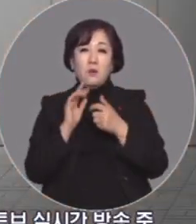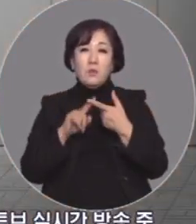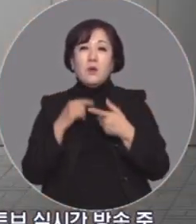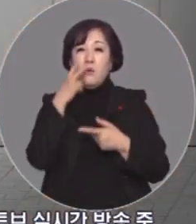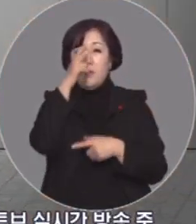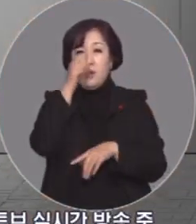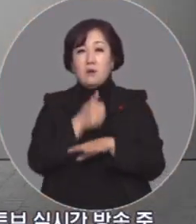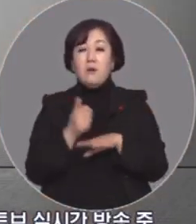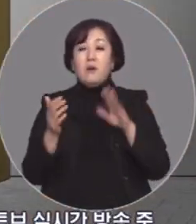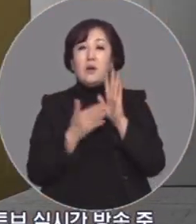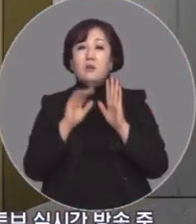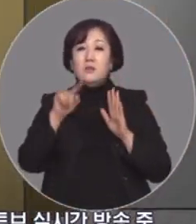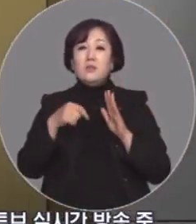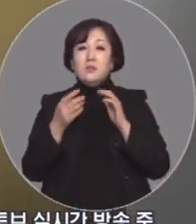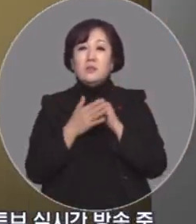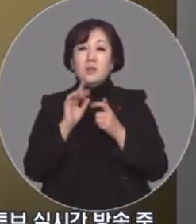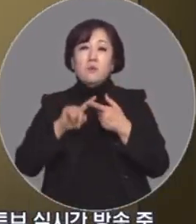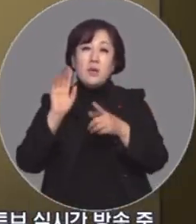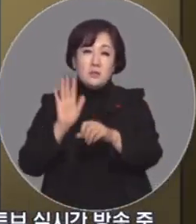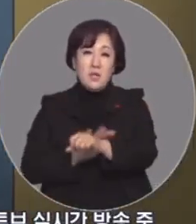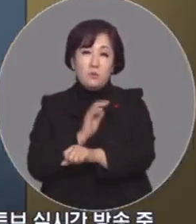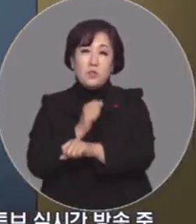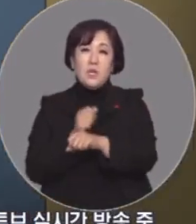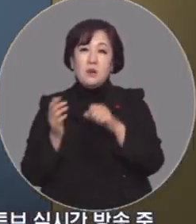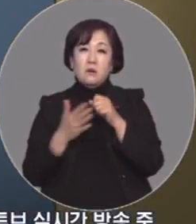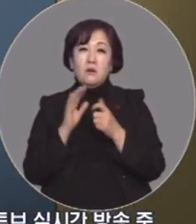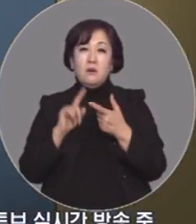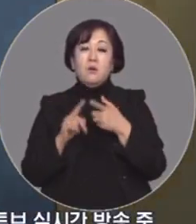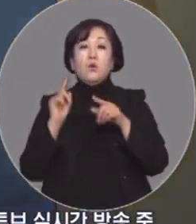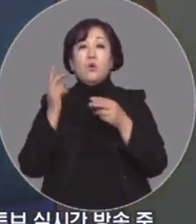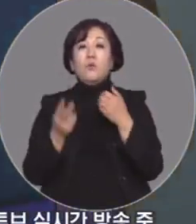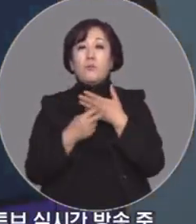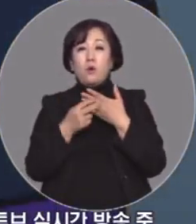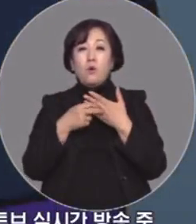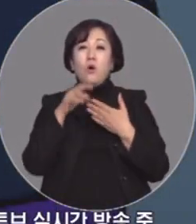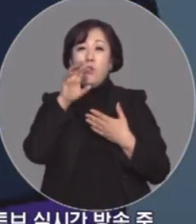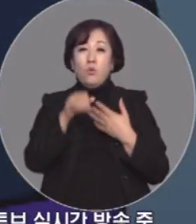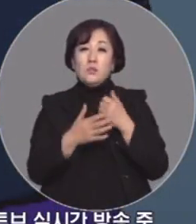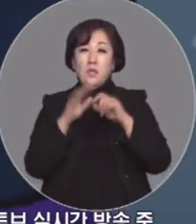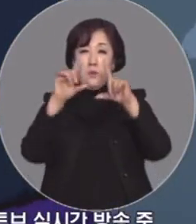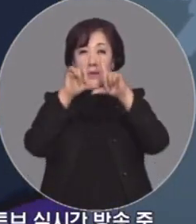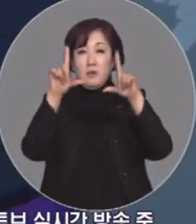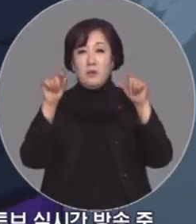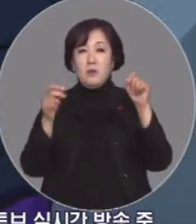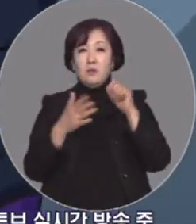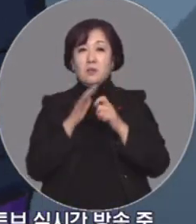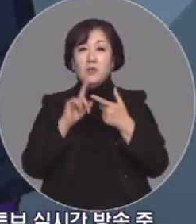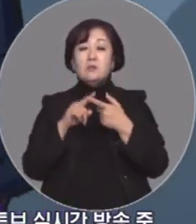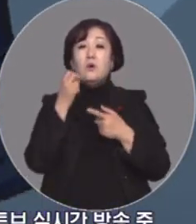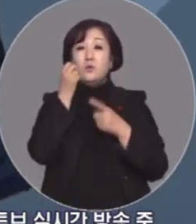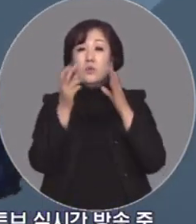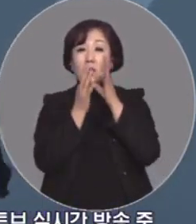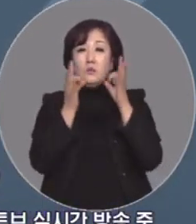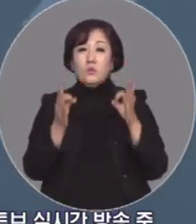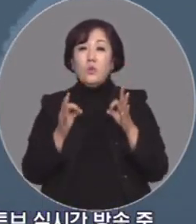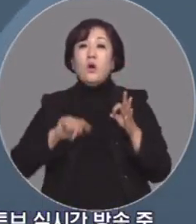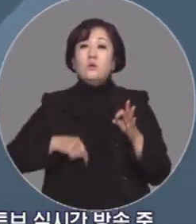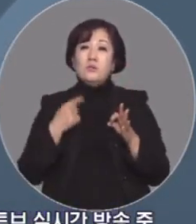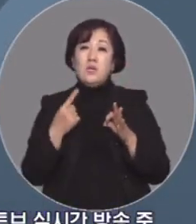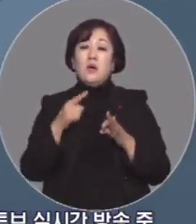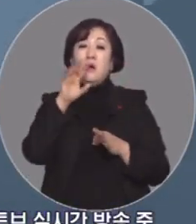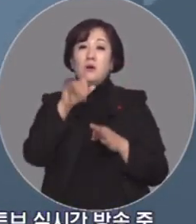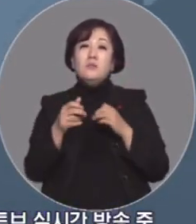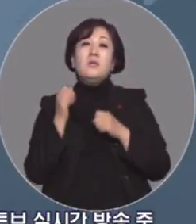치료 후 치아가 서로 맞지 않는다며 잘못된 임플란트 시술을 보상하라는 피켓을 들고 병원 앞에서 두 달 가까이 1인 시위를